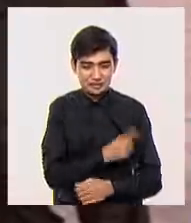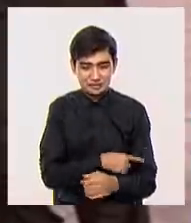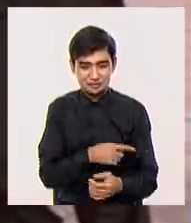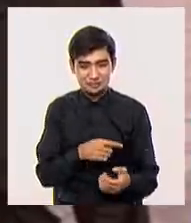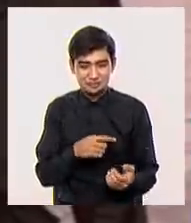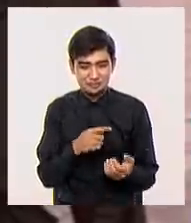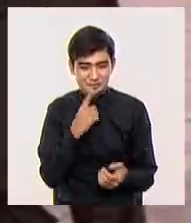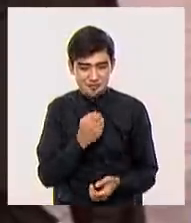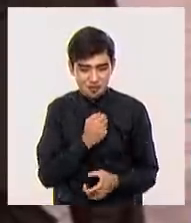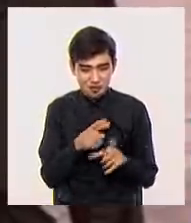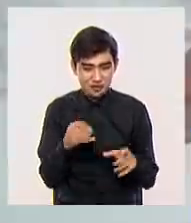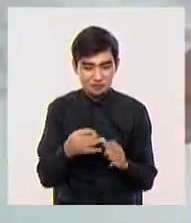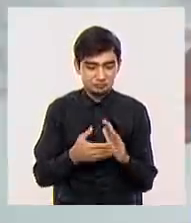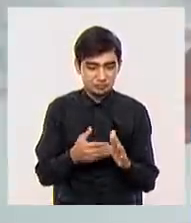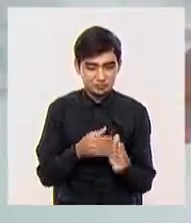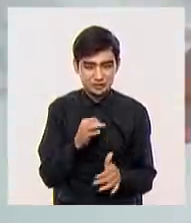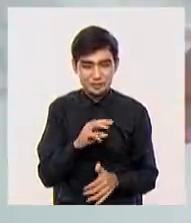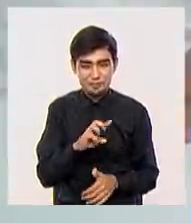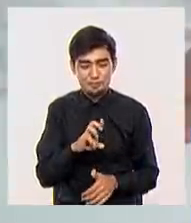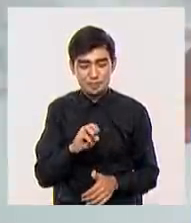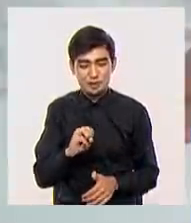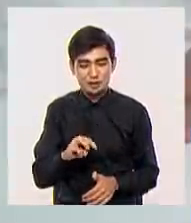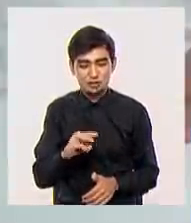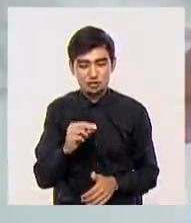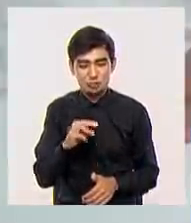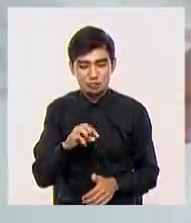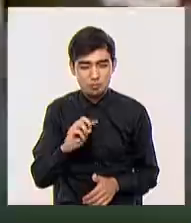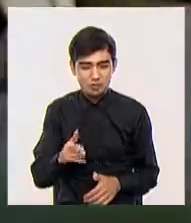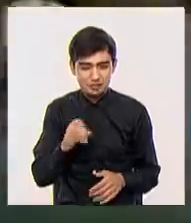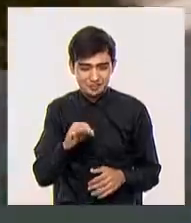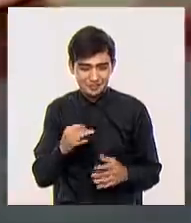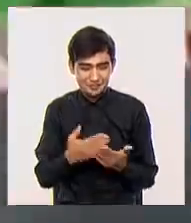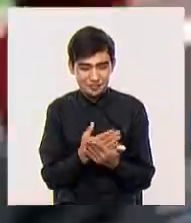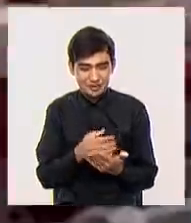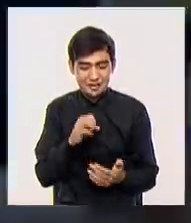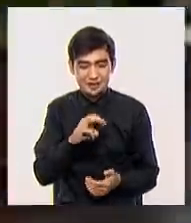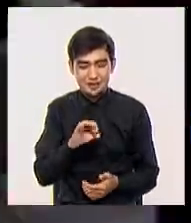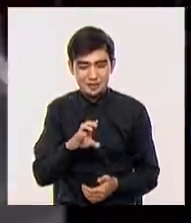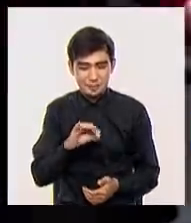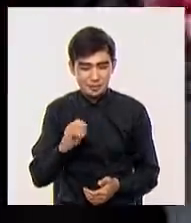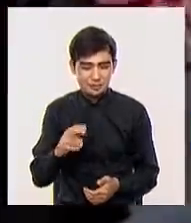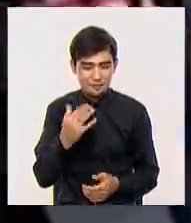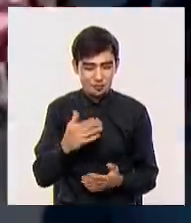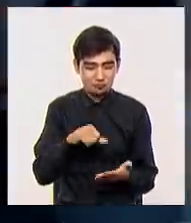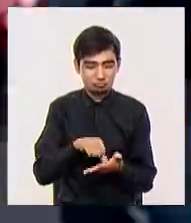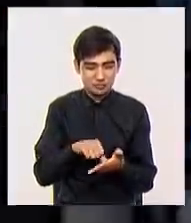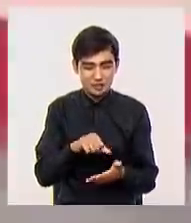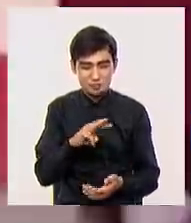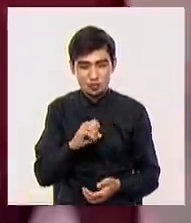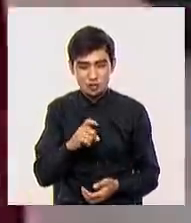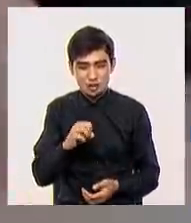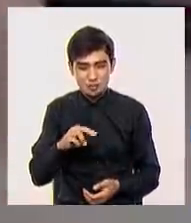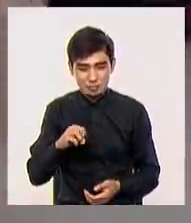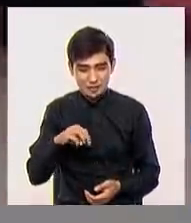командирлерін тартып жатыр. Ауғандық Пэджвок ақпарат агенттігі кезінде талибанның негізін қалаған Мухаммед Омар мен президент сарайында бірге